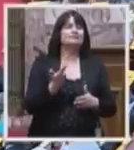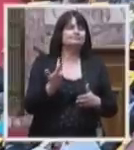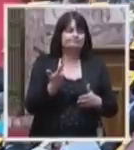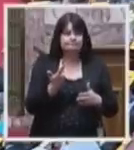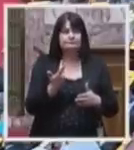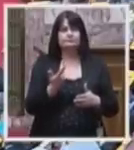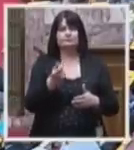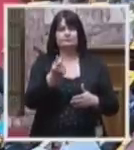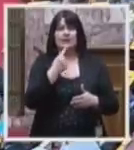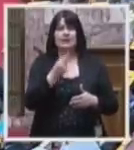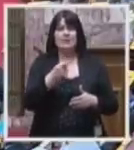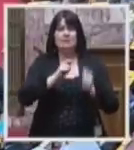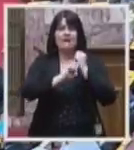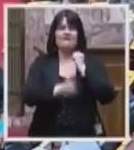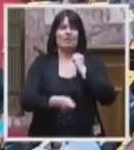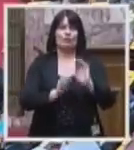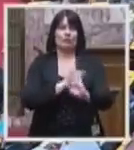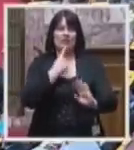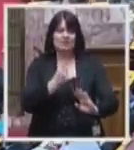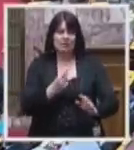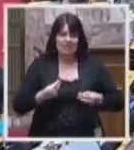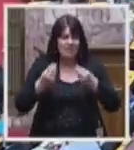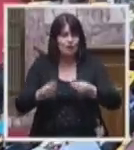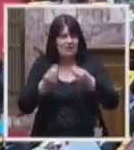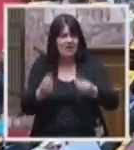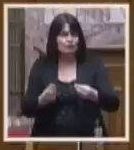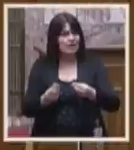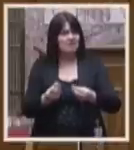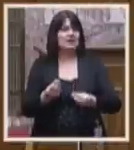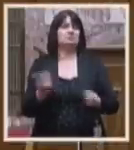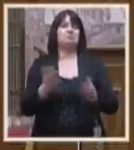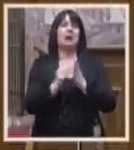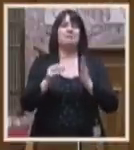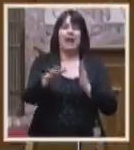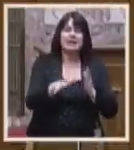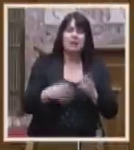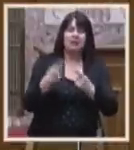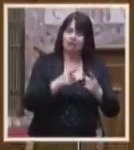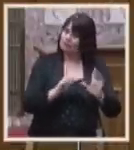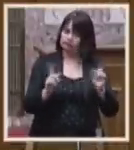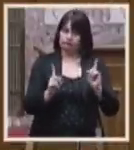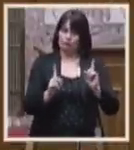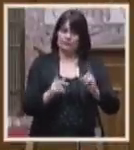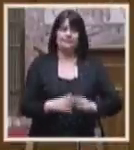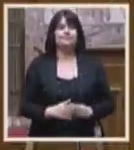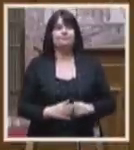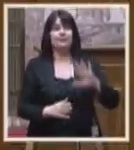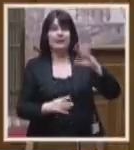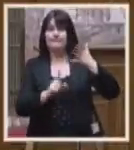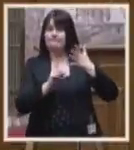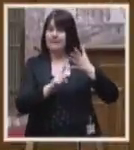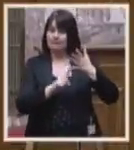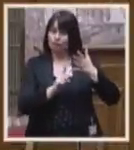του οικονομικού προβλήματος. Βάλαμε βέτο ξεκάθαρο. Αλλά να προσθέσω και μια πέμπτη προτεραιότητα μπροστά και στο νέο πρόγραμμα